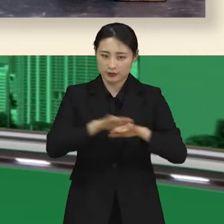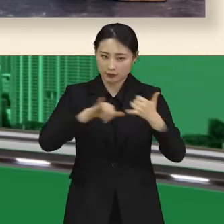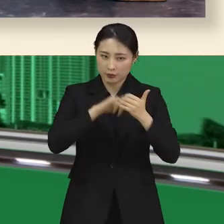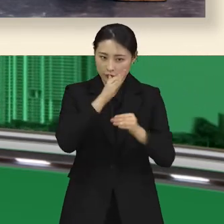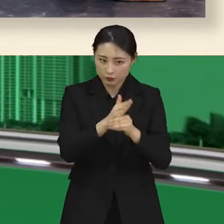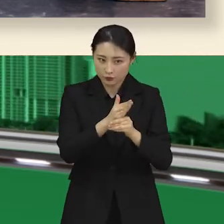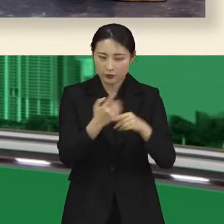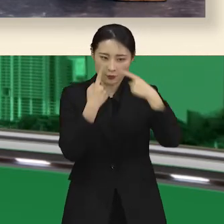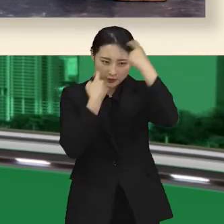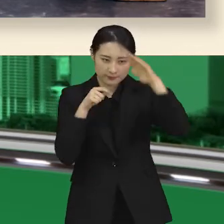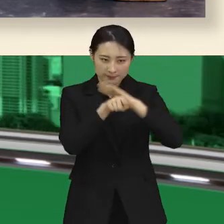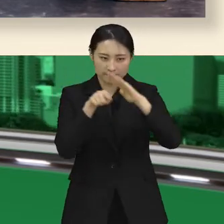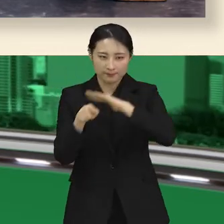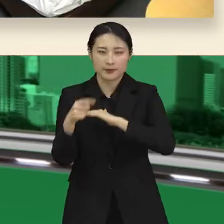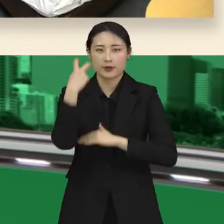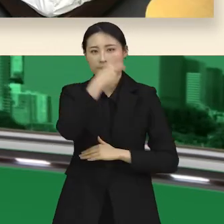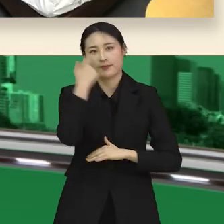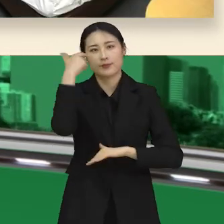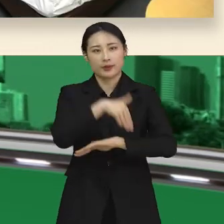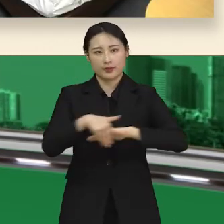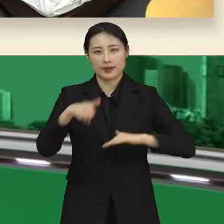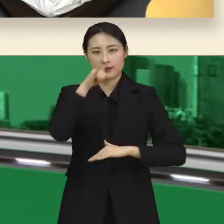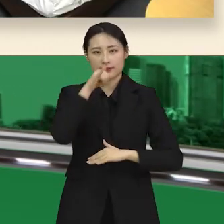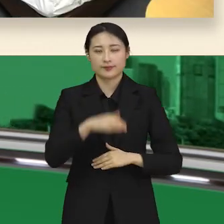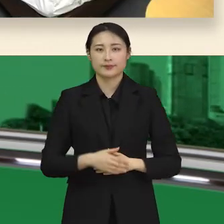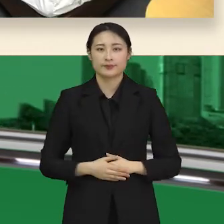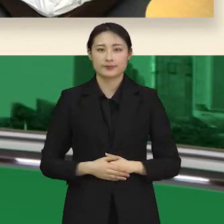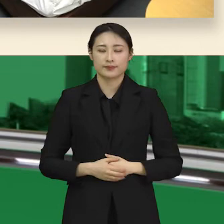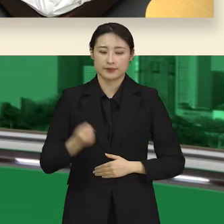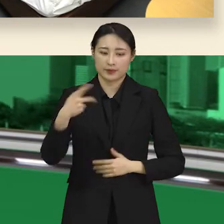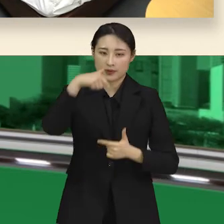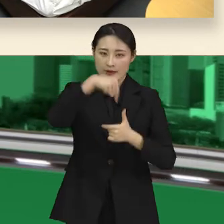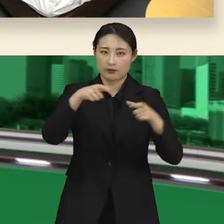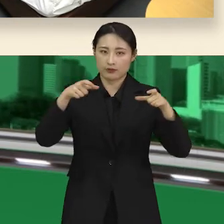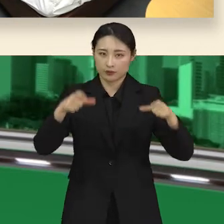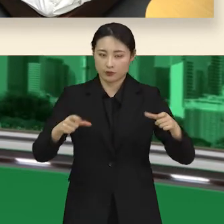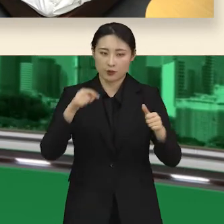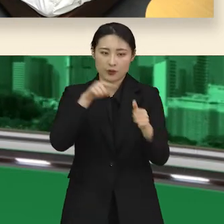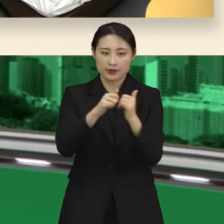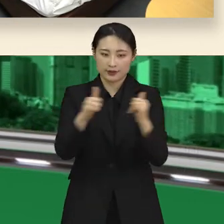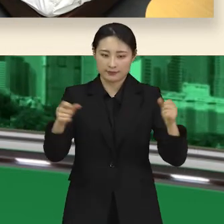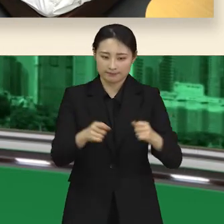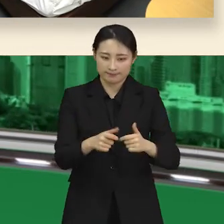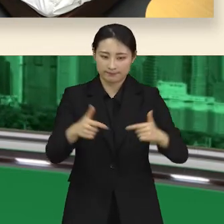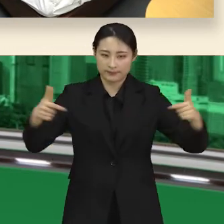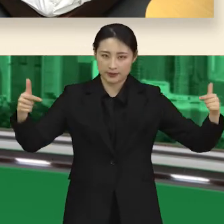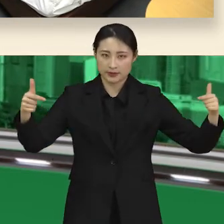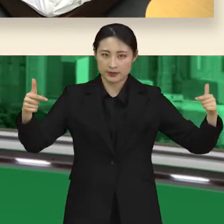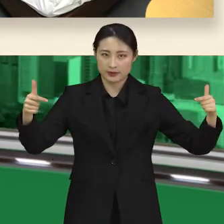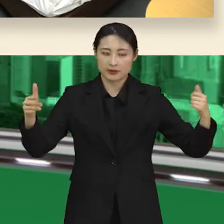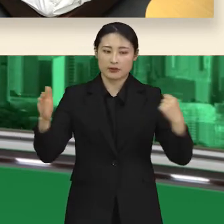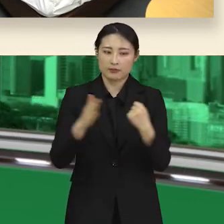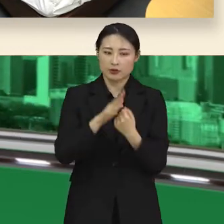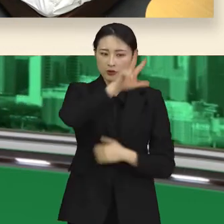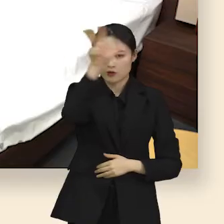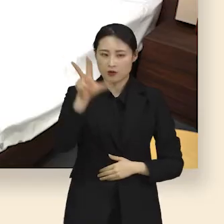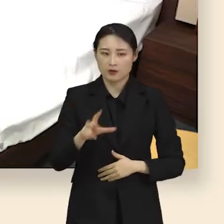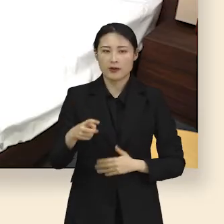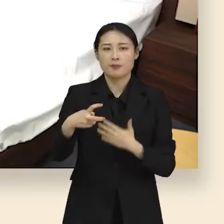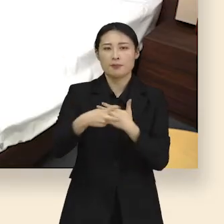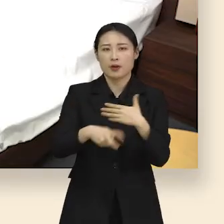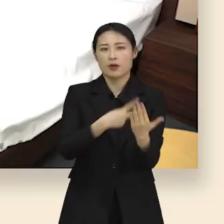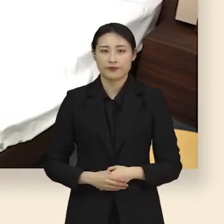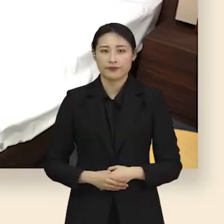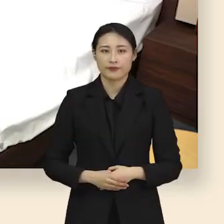점검을 계획으로 있습니다. 참고로 강남구는 확진자 급증에 따른 전국적 병상 부족 상황에 힘을